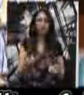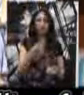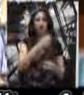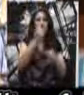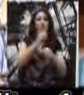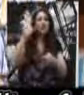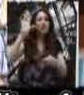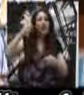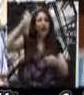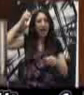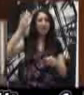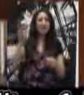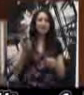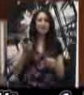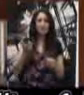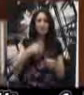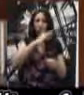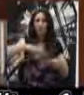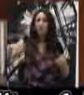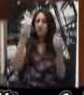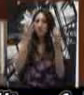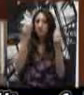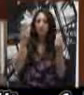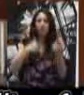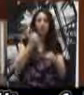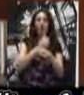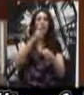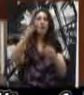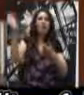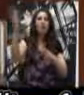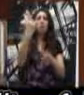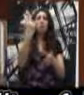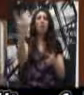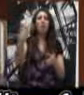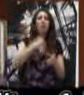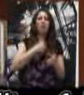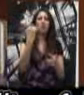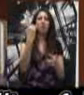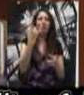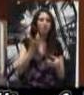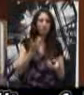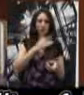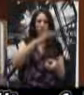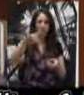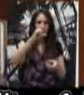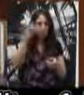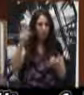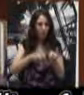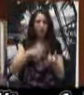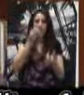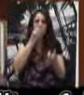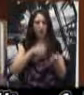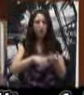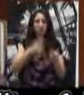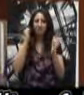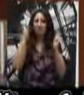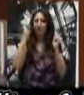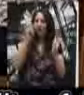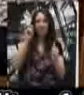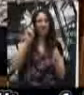ثانيه شريفه مثلا؟ العيال كتيره ولو اشتغلت هشتغل بجيب 10 جنيه هتكفي العلاج ولا هتكفي العيال اللي